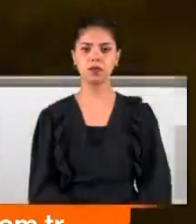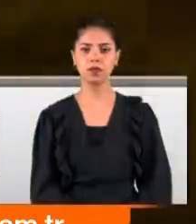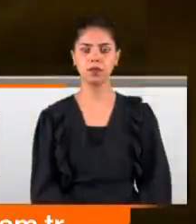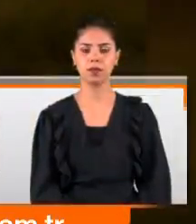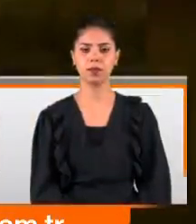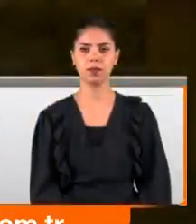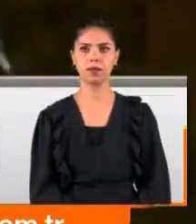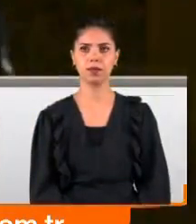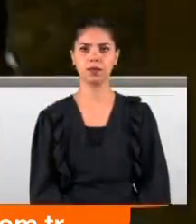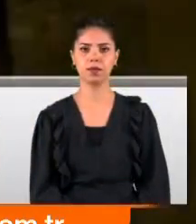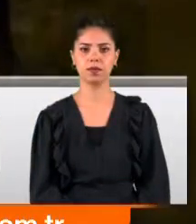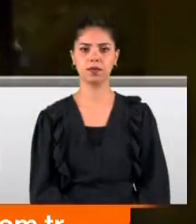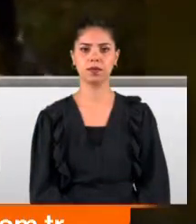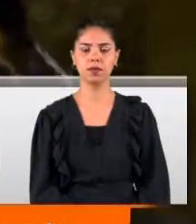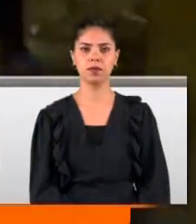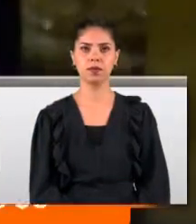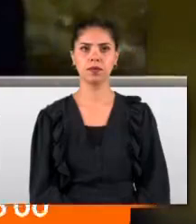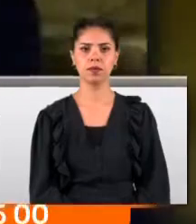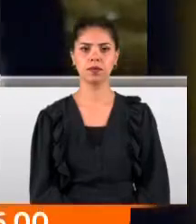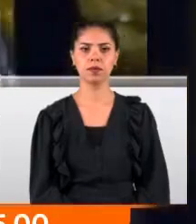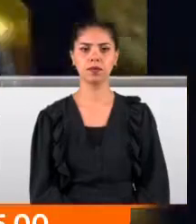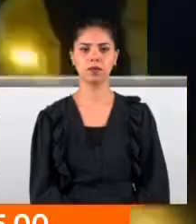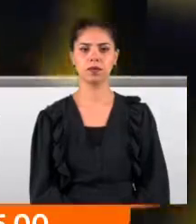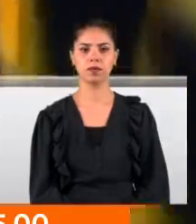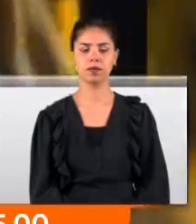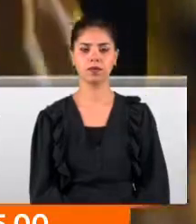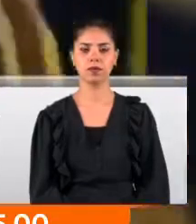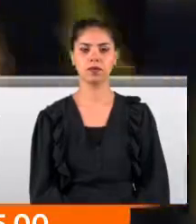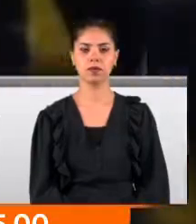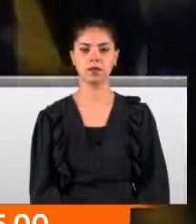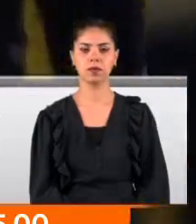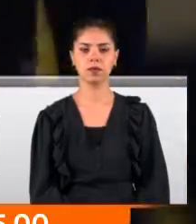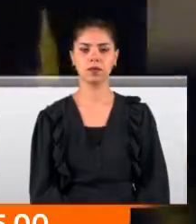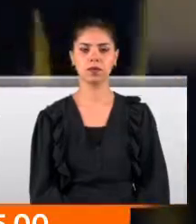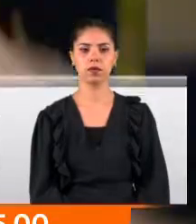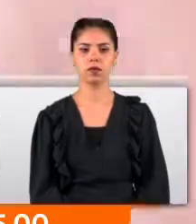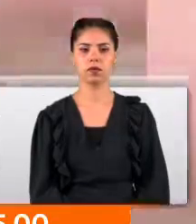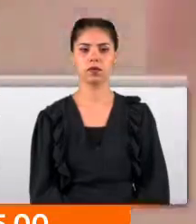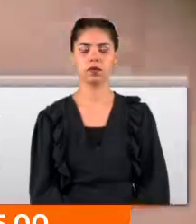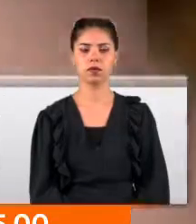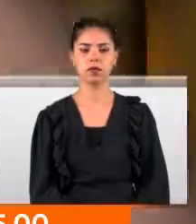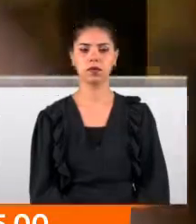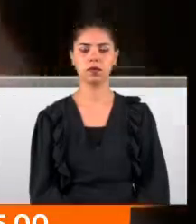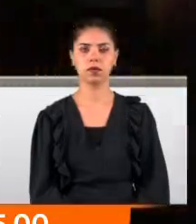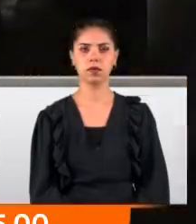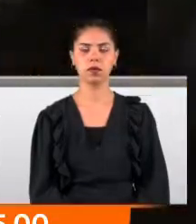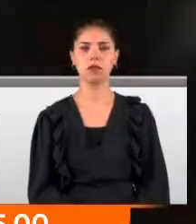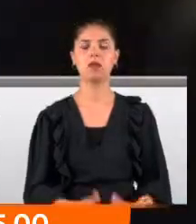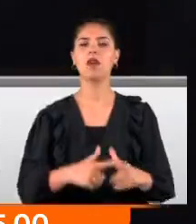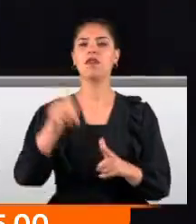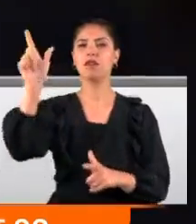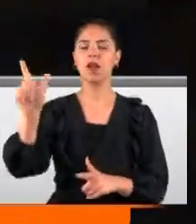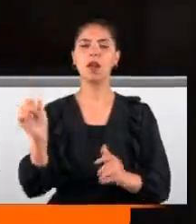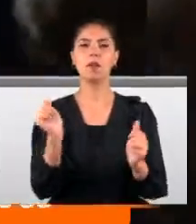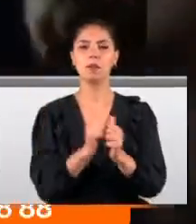zaman olsun adamı beni menejeri benim kardeşim ve yanındakiler